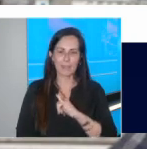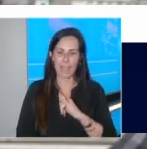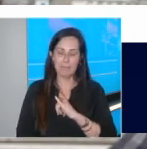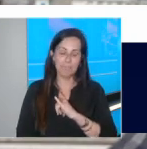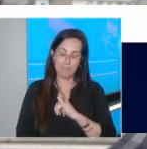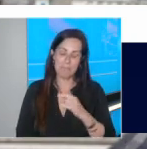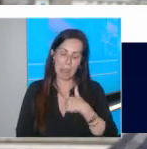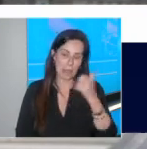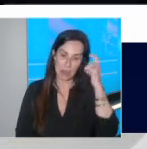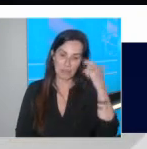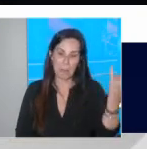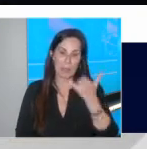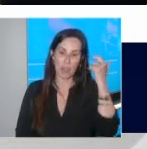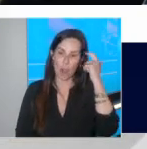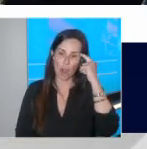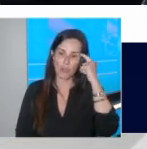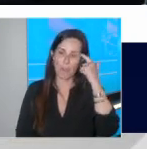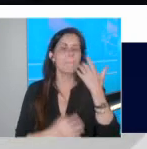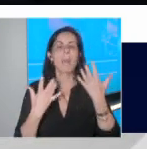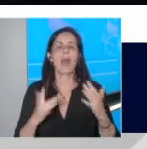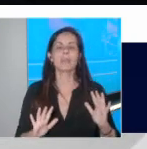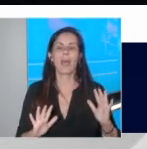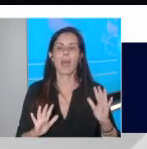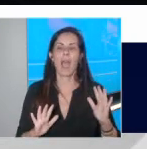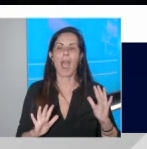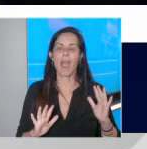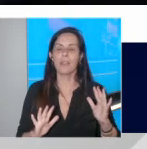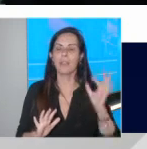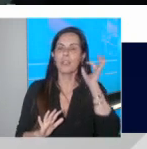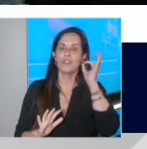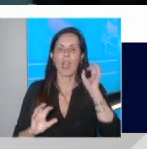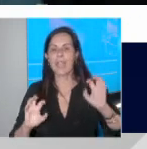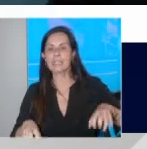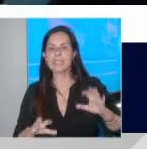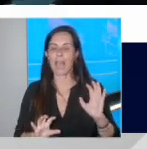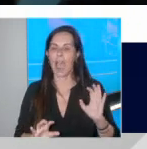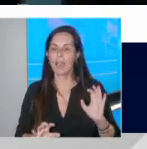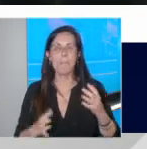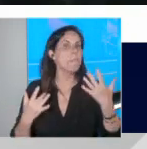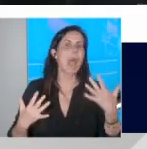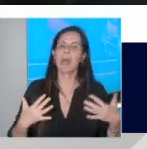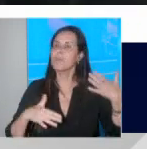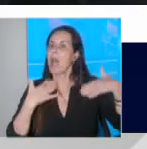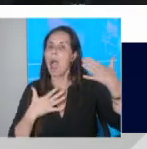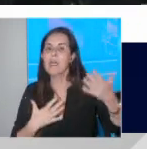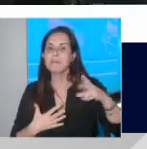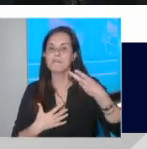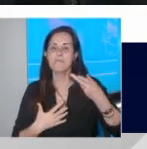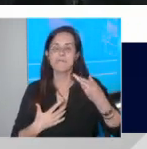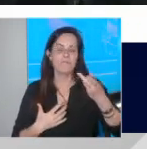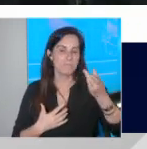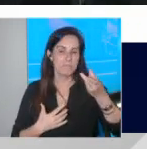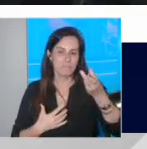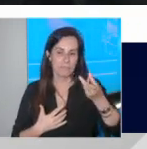אני חושב, אנחנו תמיד חושבים, אנחנו אומרים מתי תהיה נשיאה אישה, חשבנו עם קלינטון, מתי יהיה נשיא או